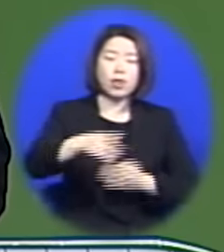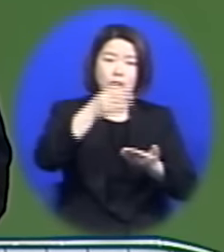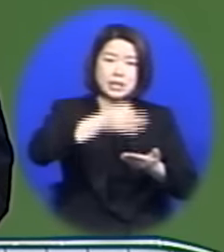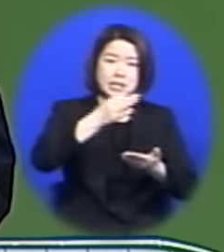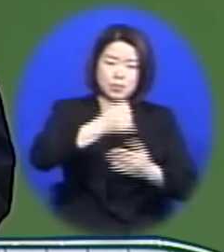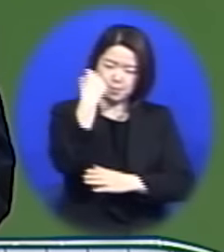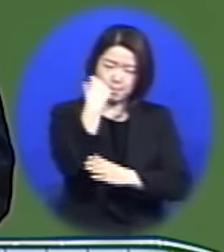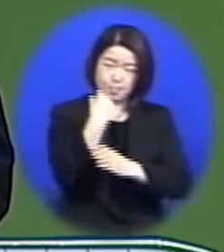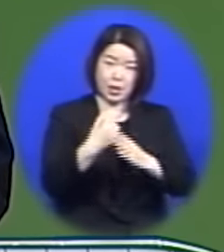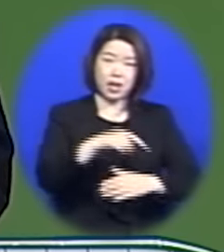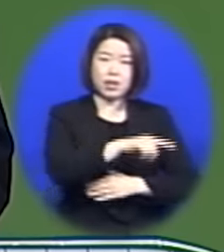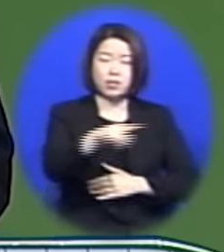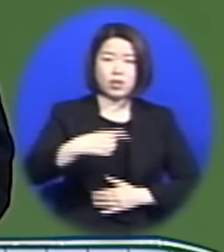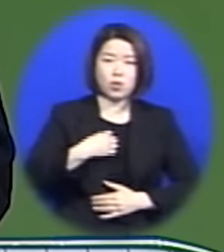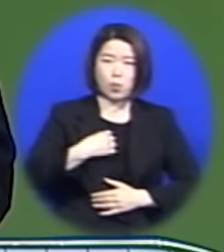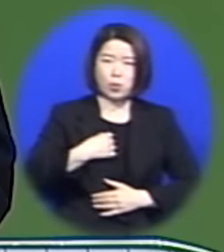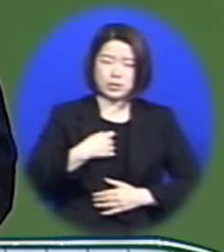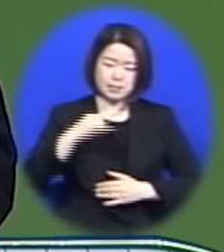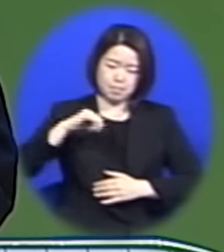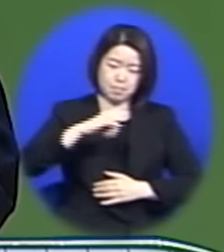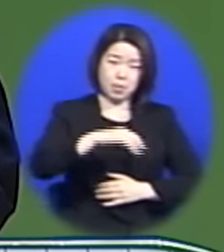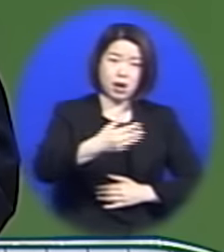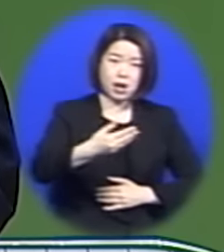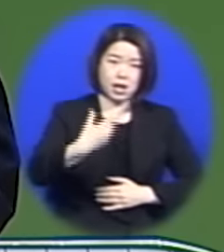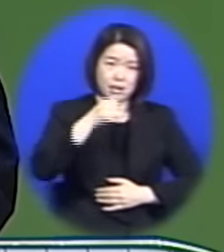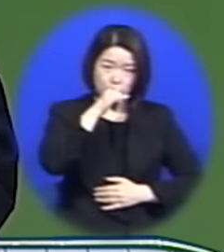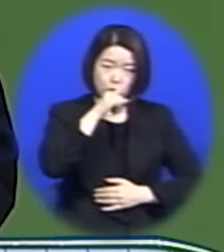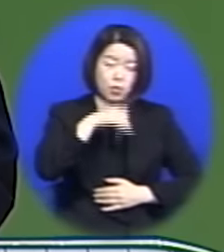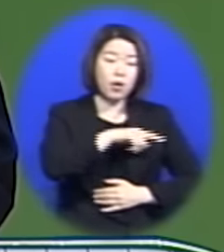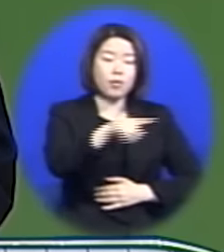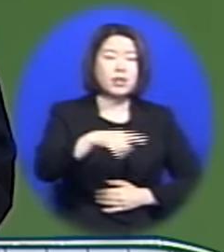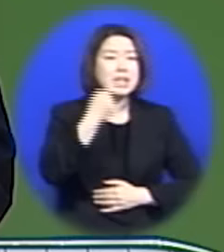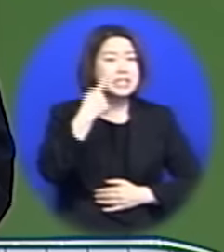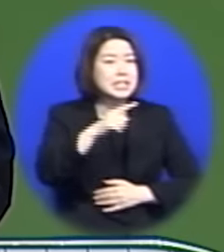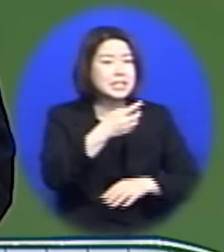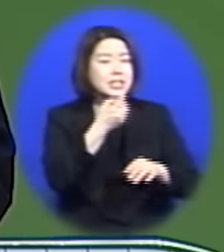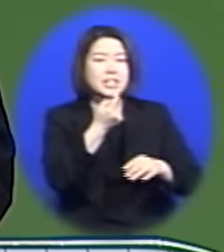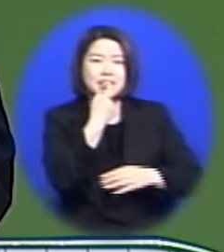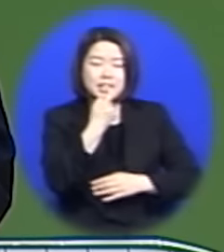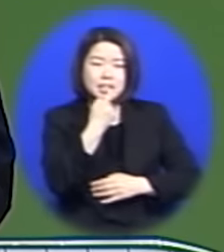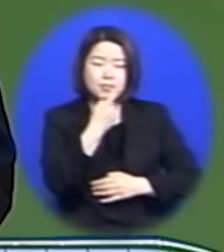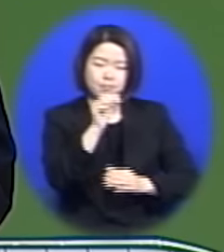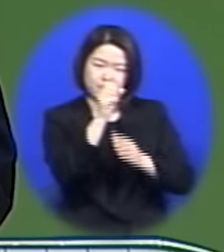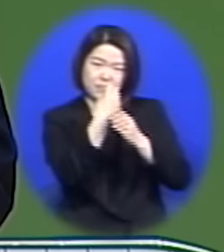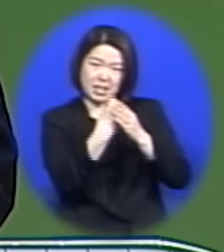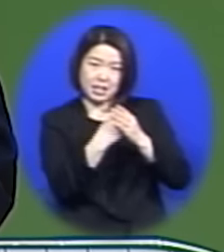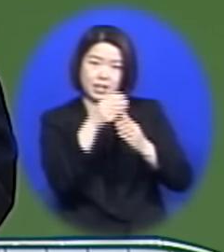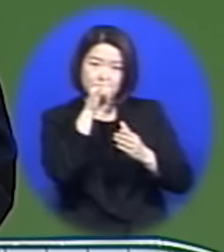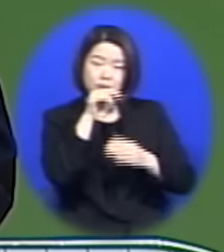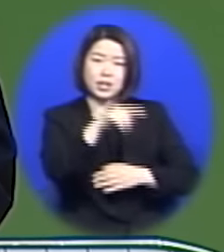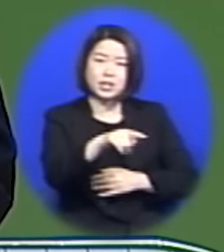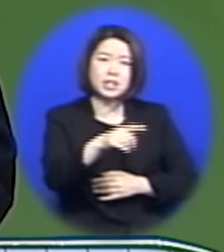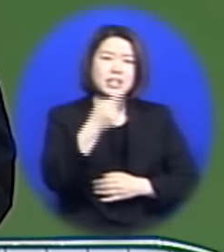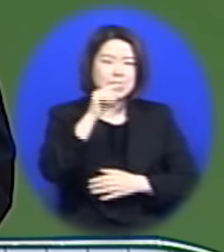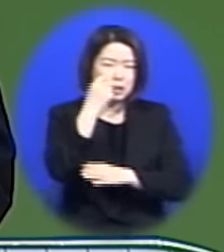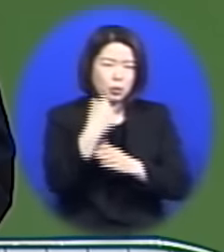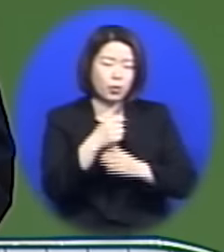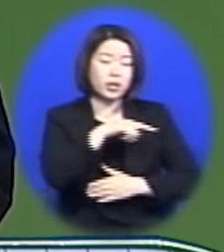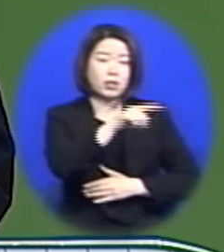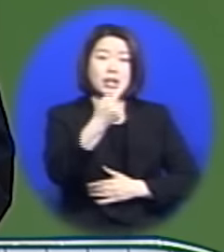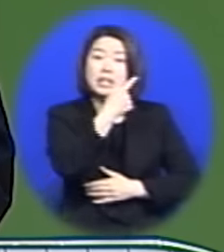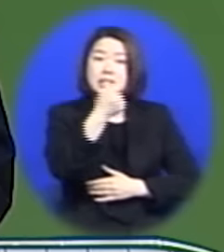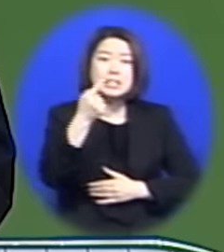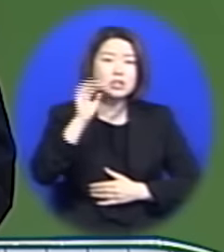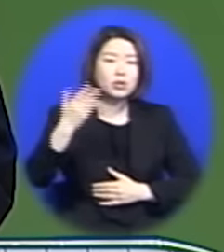썩었고 너희 옷은 존 먹었으며 너희 금과 은은 녹이 었으니이 녹이 너희에게 증거가 되며 불같이 너희